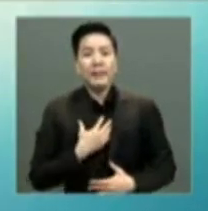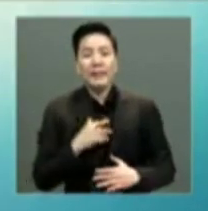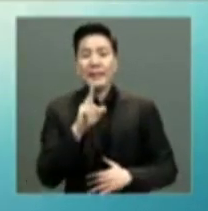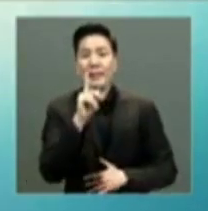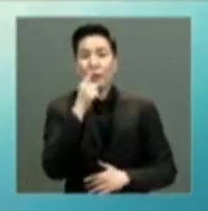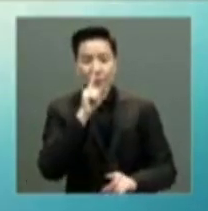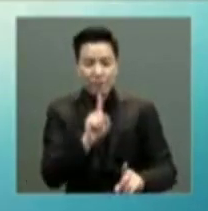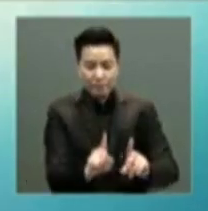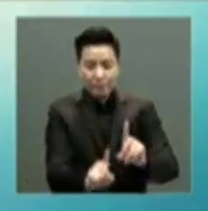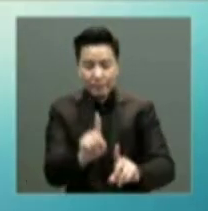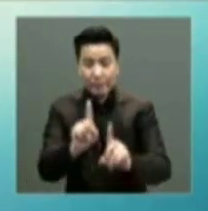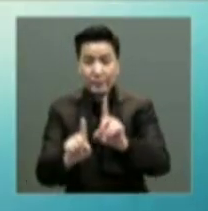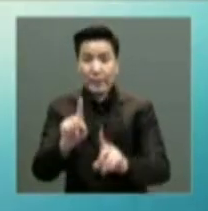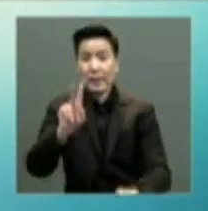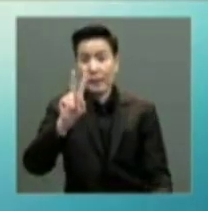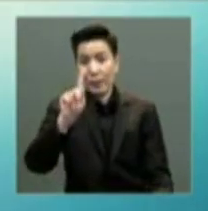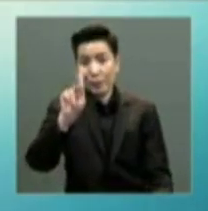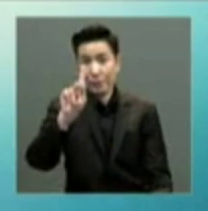รอเดี๋ยวนะครับก็แม่ดีใจนะครับเพราะว่าเข้าสู่การรักษาสิ่งที่เราคาดหวังก็คือก็ต้องหายสินะครับจะมาพูดจะตายตายตายได้ยังไงคุณหมอนะครับก็นี่ฮะทั้งทีมก็พยายามที่จะเอาตัวเลขที่ดีมาบอกนะครับเรื่องเห็นเส้นที่เขียวนะครับขึ้นไปตามแผงบ้างก่อนหน้านี้เนี่ยเขียวต่ำเพราะว่าเราไม่ได้รายงานนะครับก็ต้องขอขอบคุณครับพี่น้องสาสุขกับทางภาครัฐทั้งเอกชนด้วยนะครับที่รายงานขึ้นมาก็ทำให้เห็นภาพของทานหายด้วยก่อนหน้านี้ไม่ใช่ว่าไม่มีมีแต่ว่าไม่ได้รายงานตอนนี้รายงานกันเป็นปัจจุบันมากขึ้นก็ทำเห็นตัวเลขตัวนี้ขึ้นมานะครับก็ขอบคุณทางทีมแพทย์พยาบาลซึ่งต้องทำหน้าที่หนักมากผมพูดแค่นี้ไม่พออีกหลายคนบอกว่าต้องให้ครบนะกูกะลากรทางการแพทย์ทุกคนเลยนะครับที่อยู่ในโรงพยาบาลซึ่งท่านต้องทำงานทำหน้าที่เหนื่อยมากๆนะครับครับไปดูว่าแล้วใครล่ะเป็น